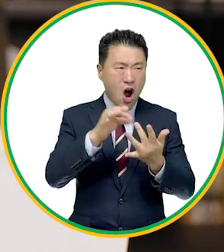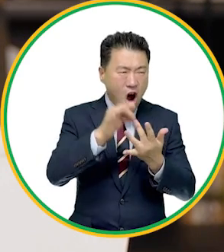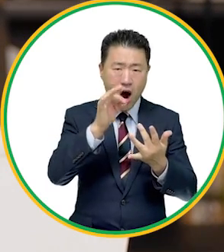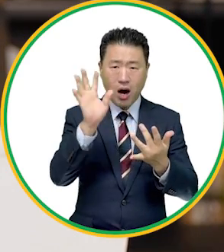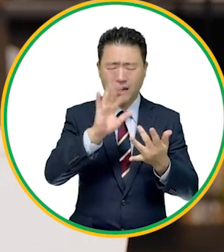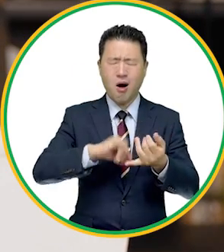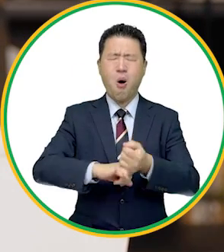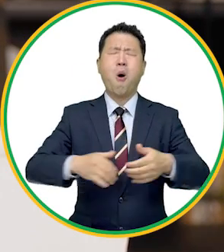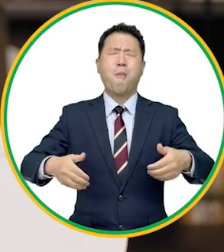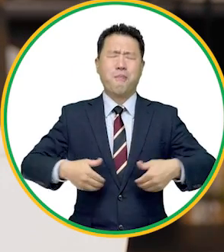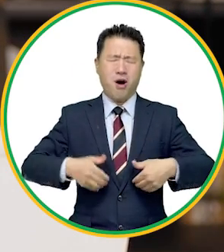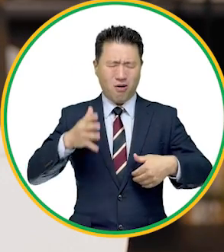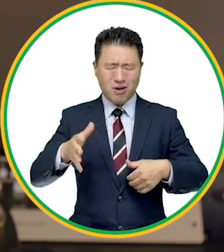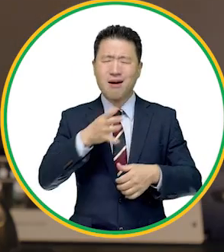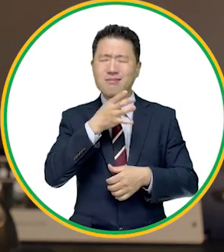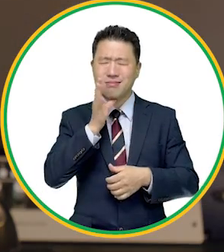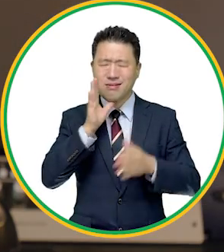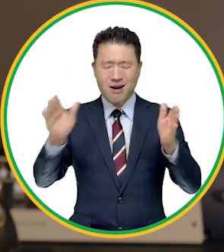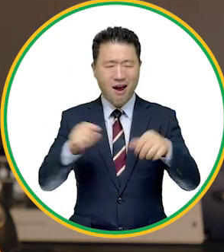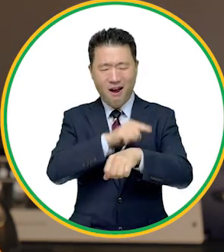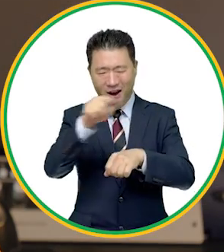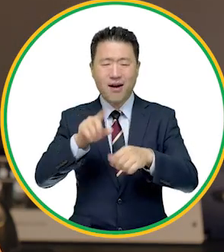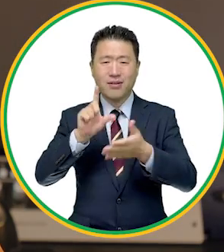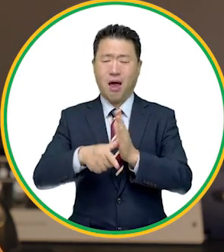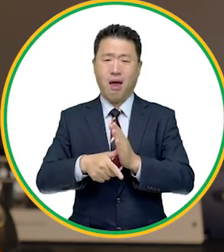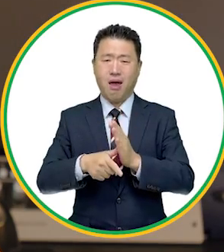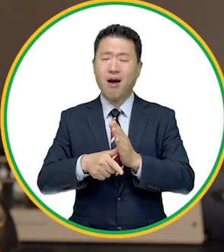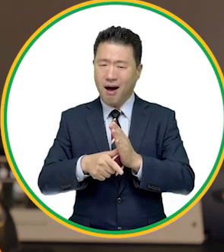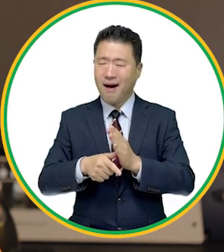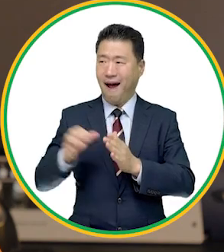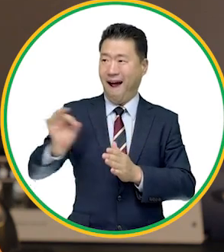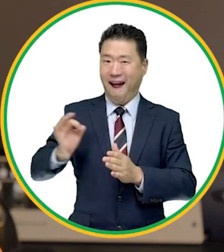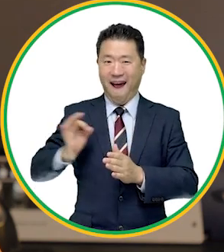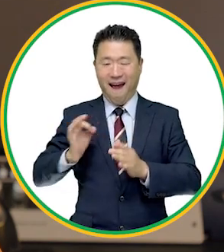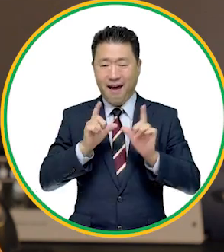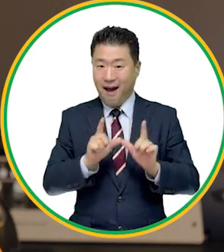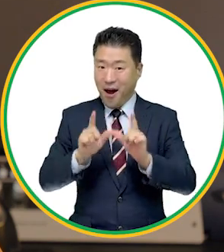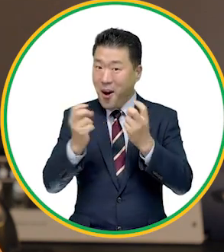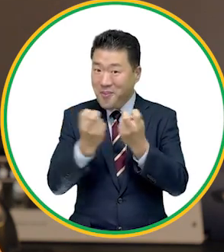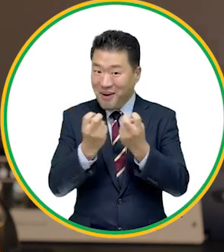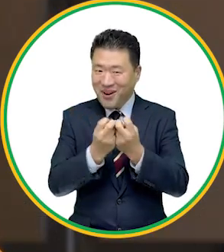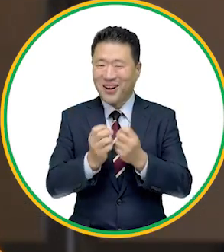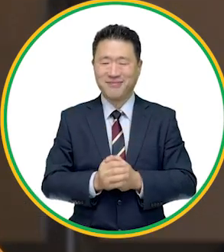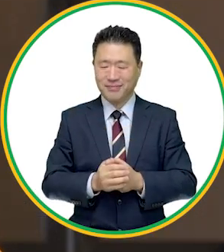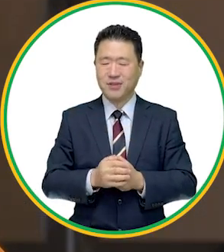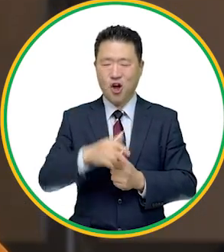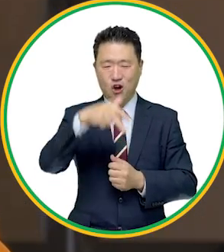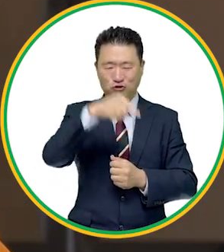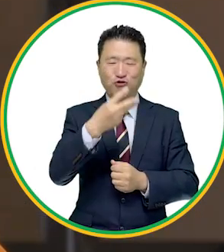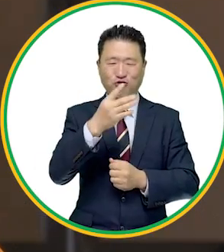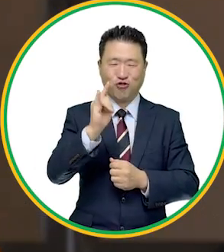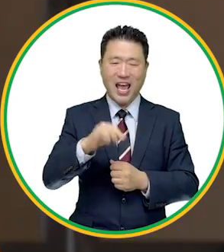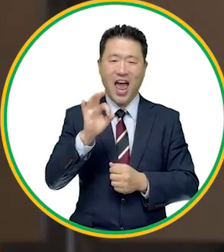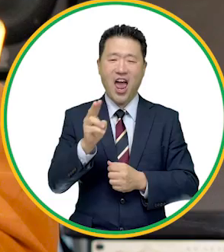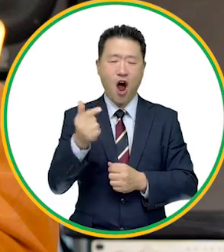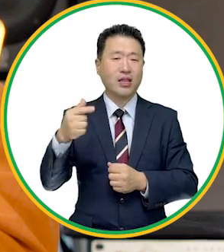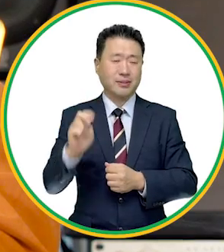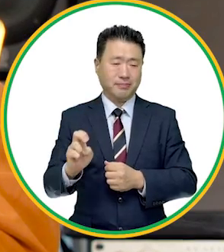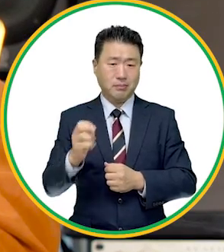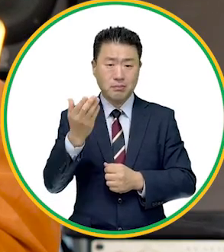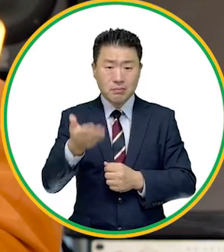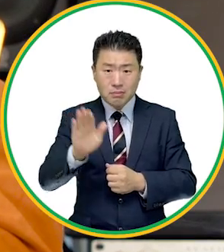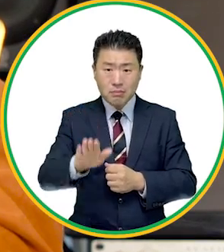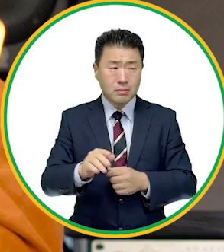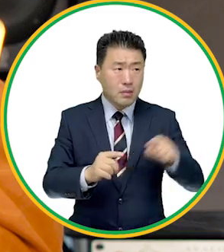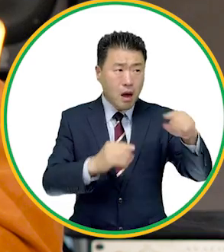선택이 아닌 필수가 된 노후 준비, 평생 매달 연금을 받으며 내 집에서 살 수 있는 방법, 바로 주택연금이죠.